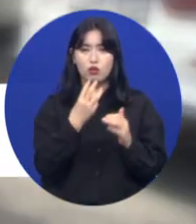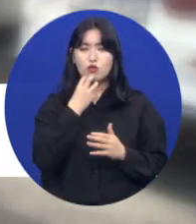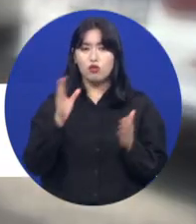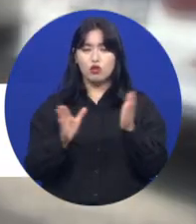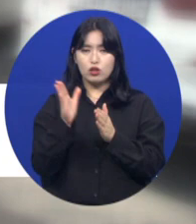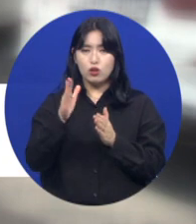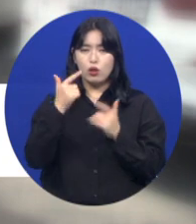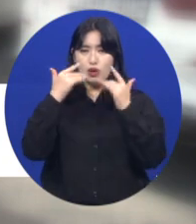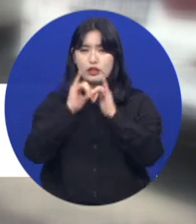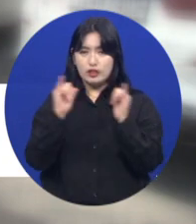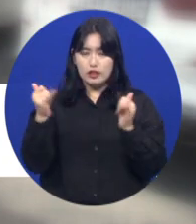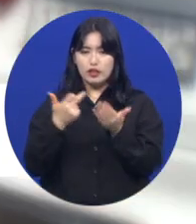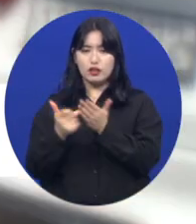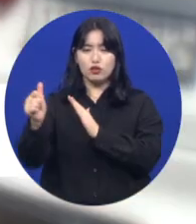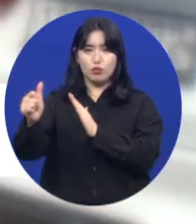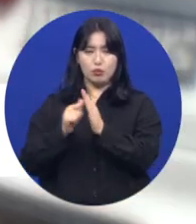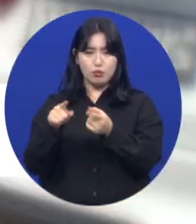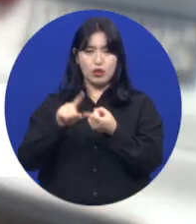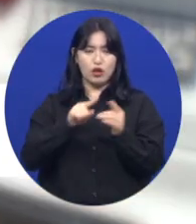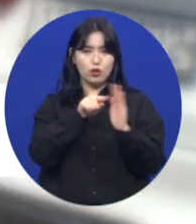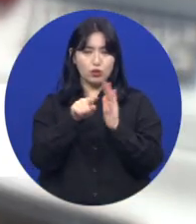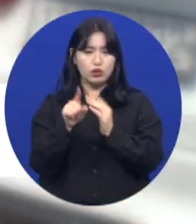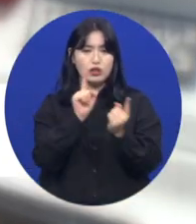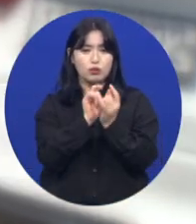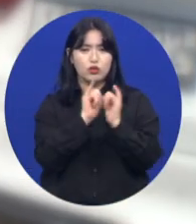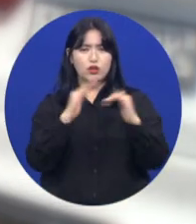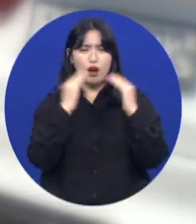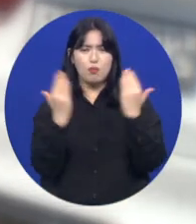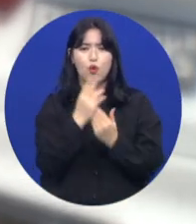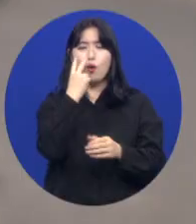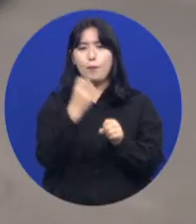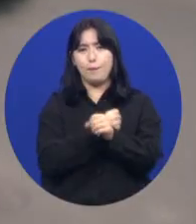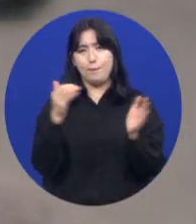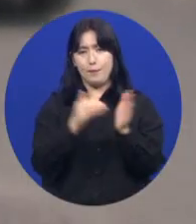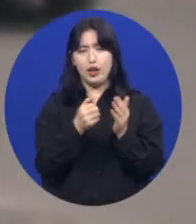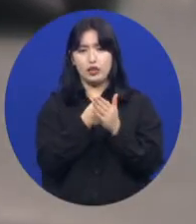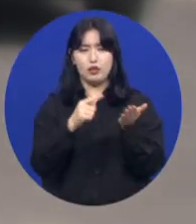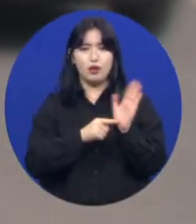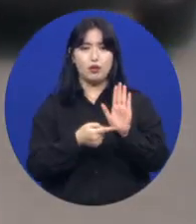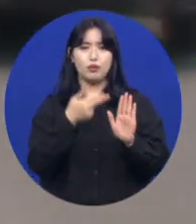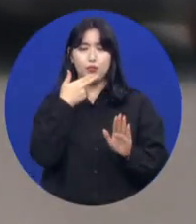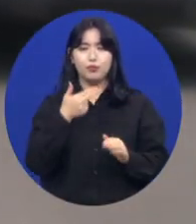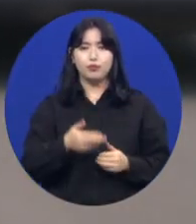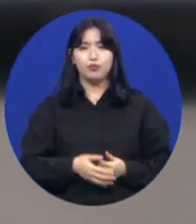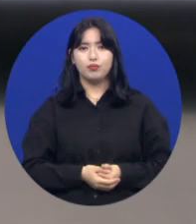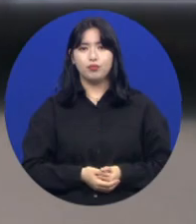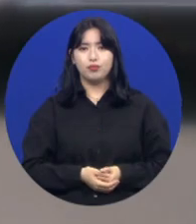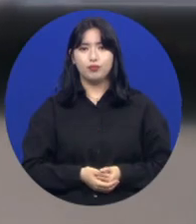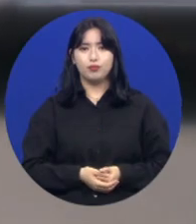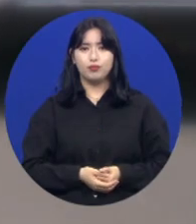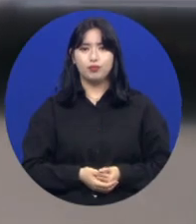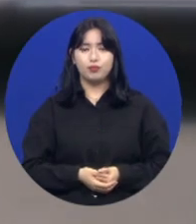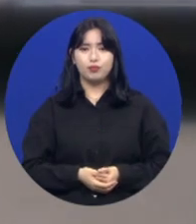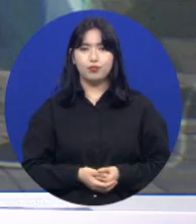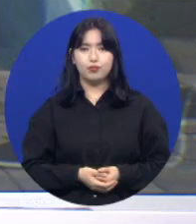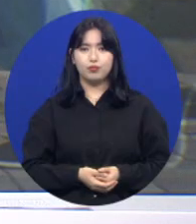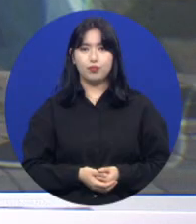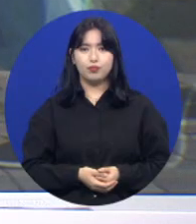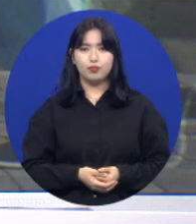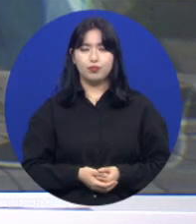지역 확진자의 제주 동선은 접촉자가 모두 파악돼 공개하지 않고 있습니다.